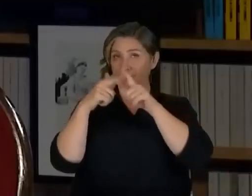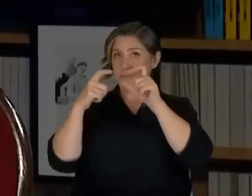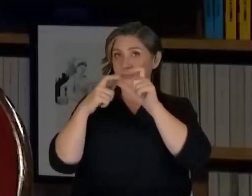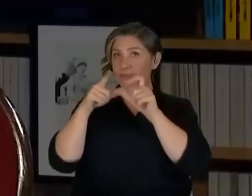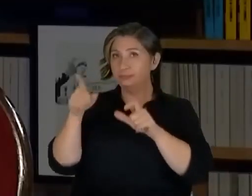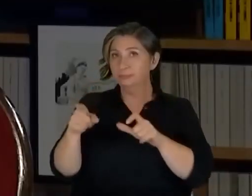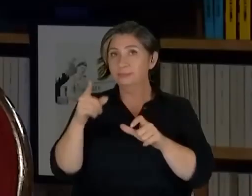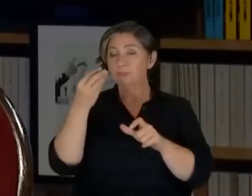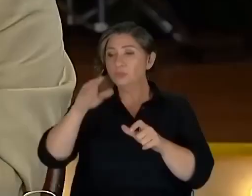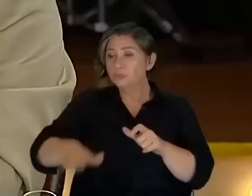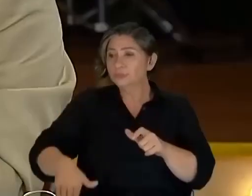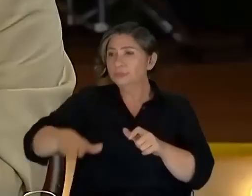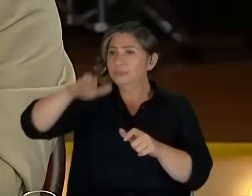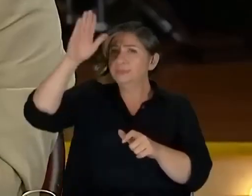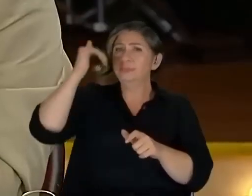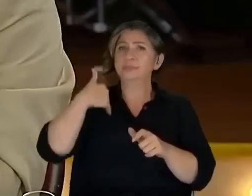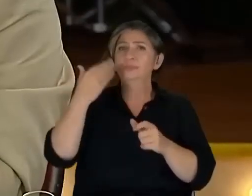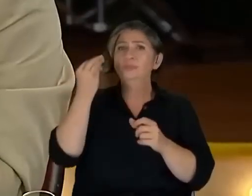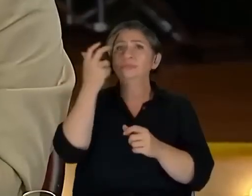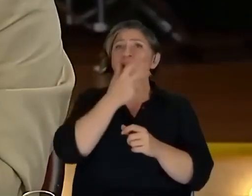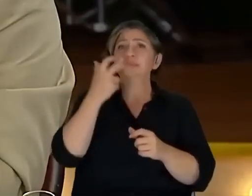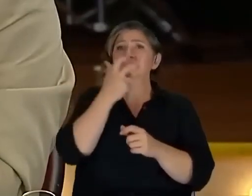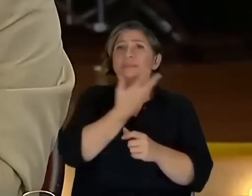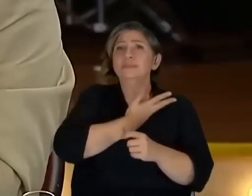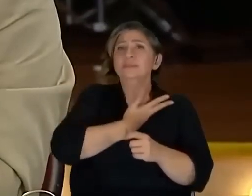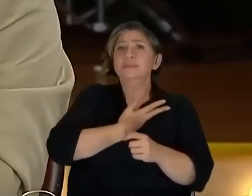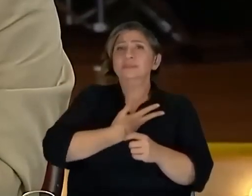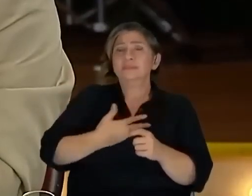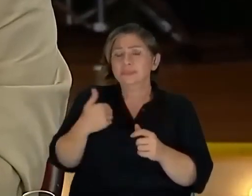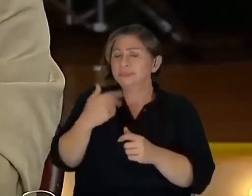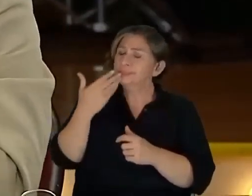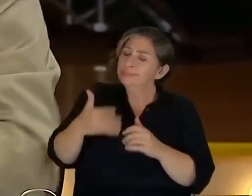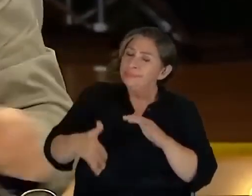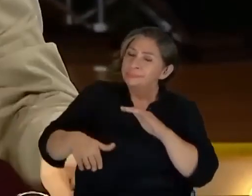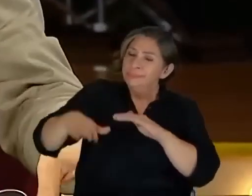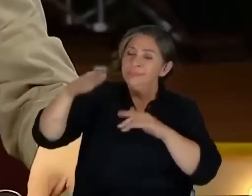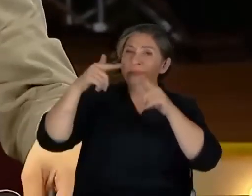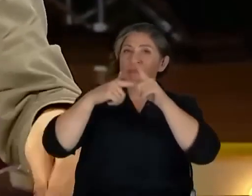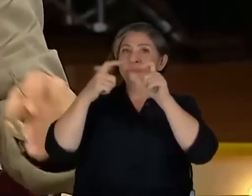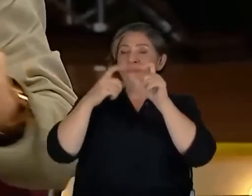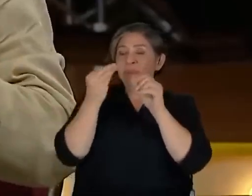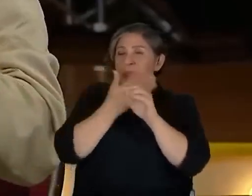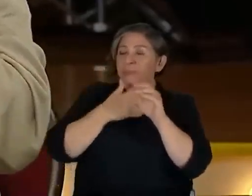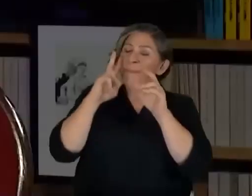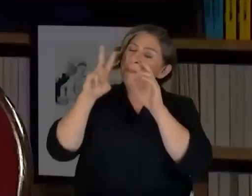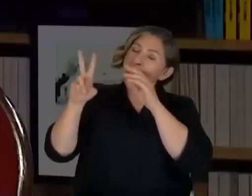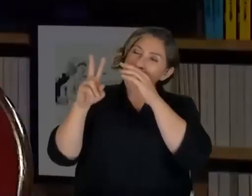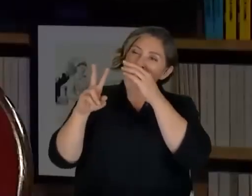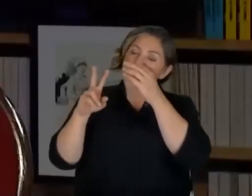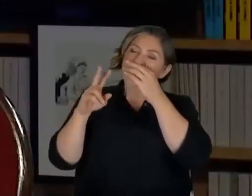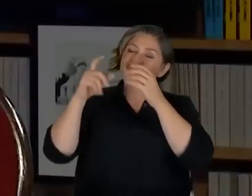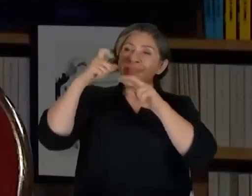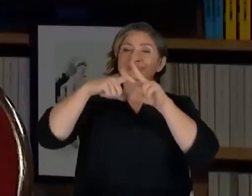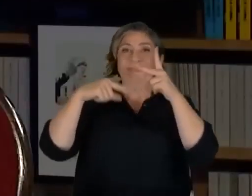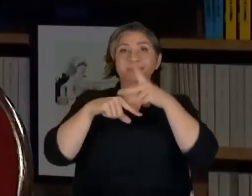Yani Frank Sinatra'yı çocukluğumdan beri, yani ben çok müzikle iç içe büyüdüm. O yüzden Frank Sinatra'yı çok severim. Bir de